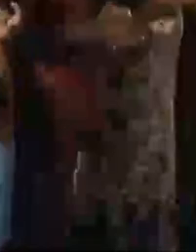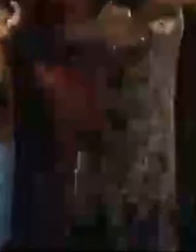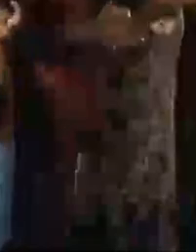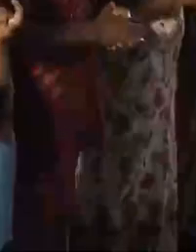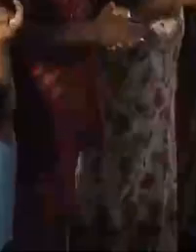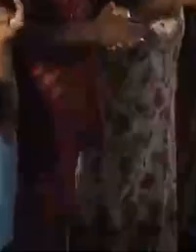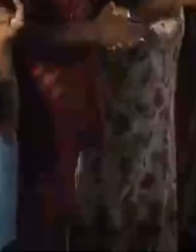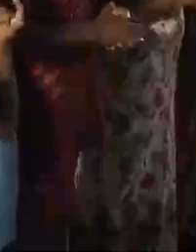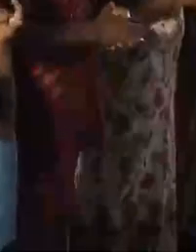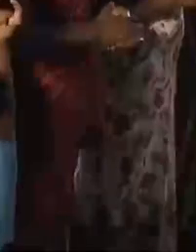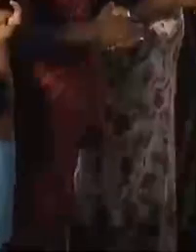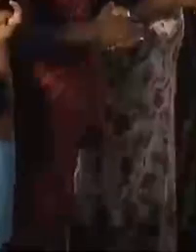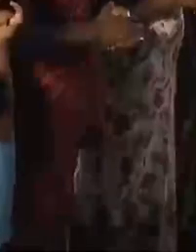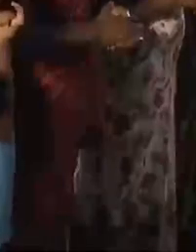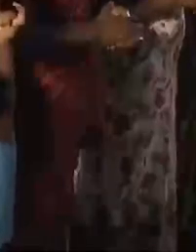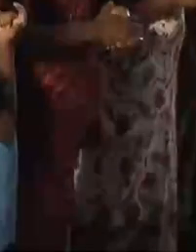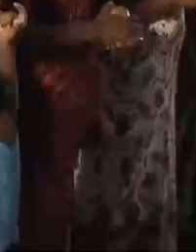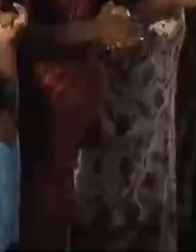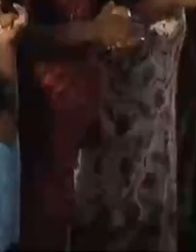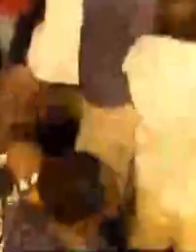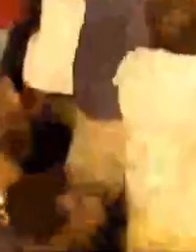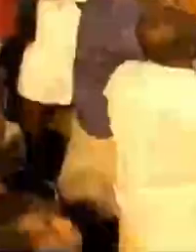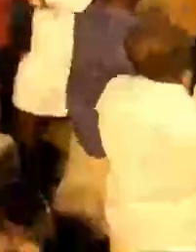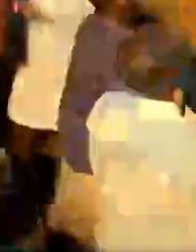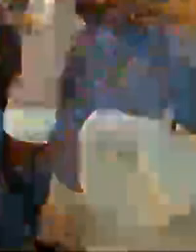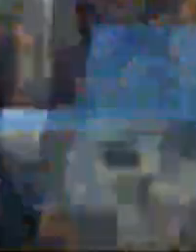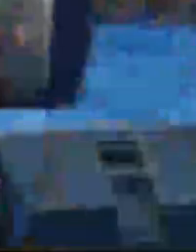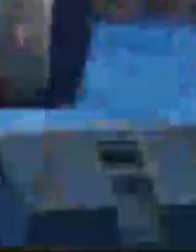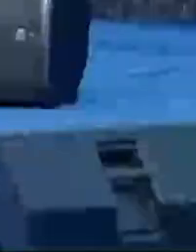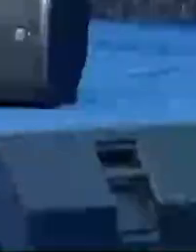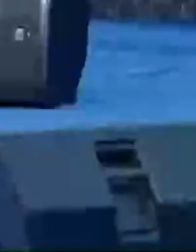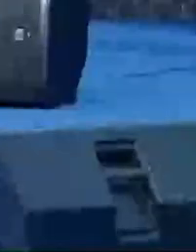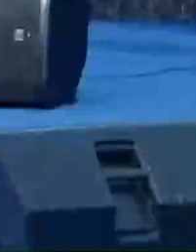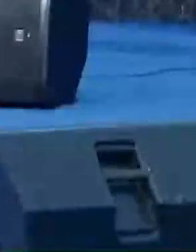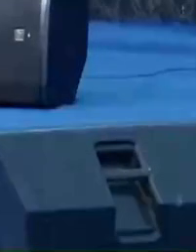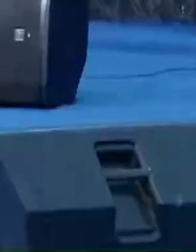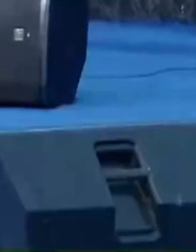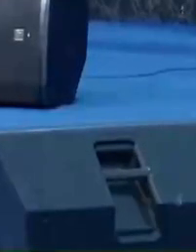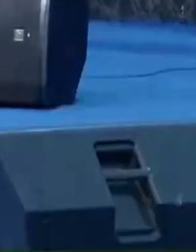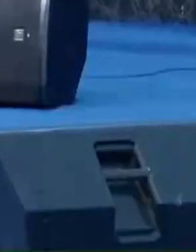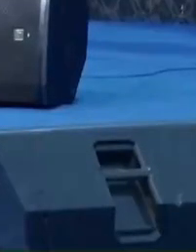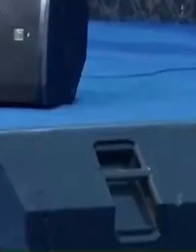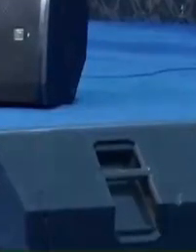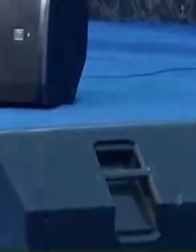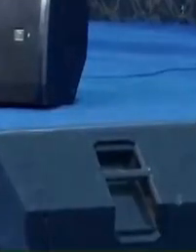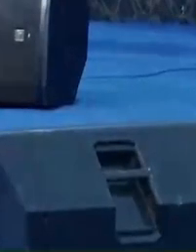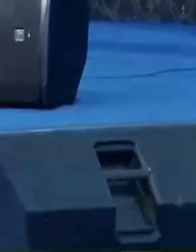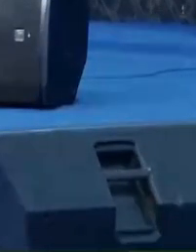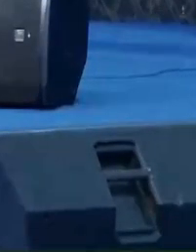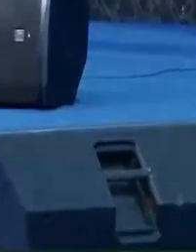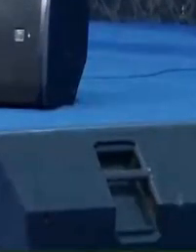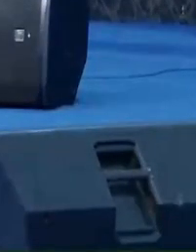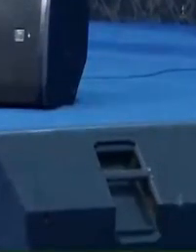libération transformationnelle, la transformation surnaturelle. Je veux que vous pensiez un